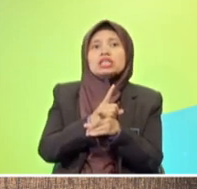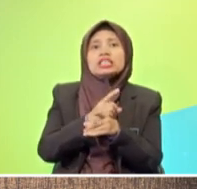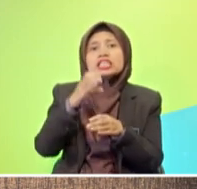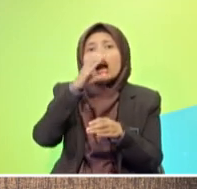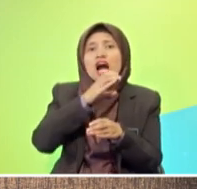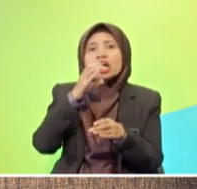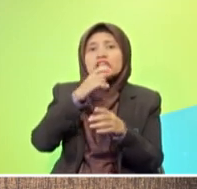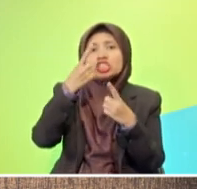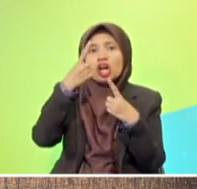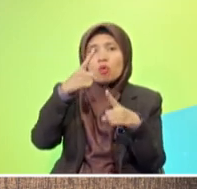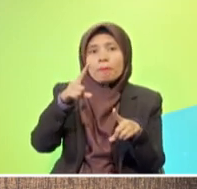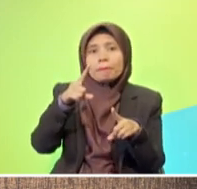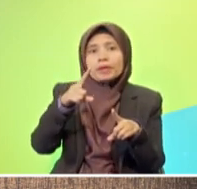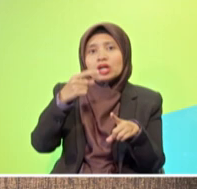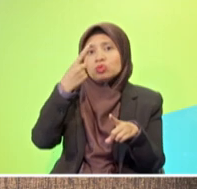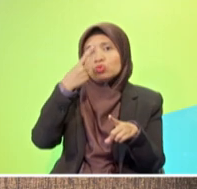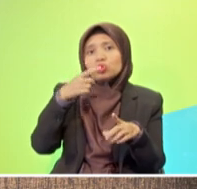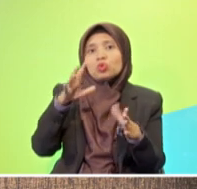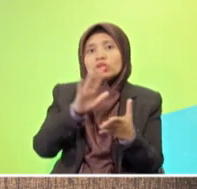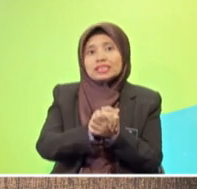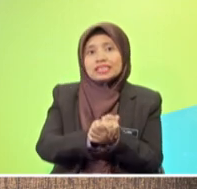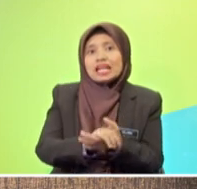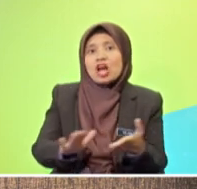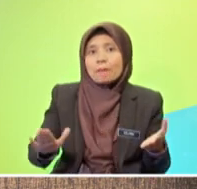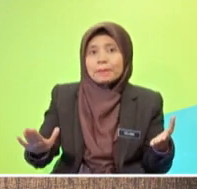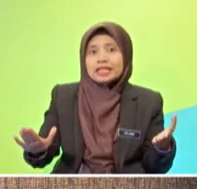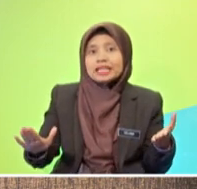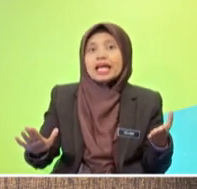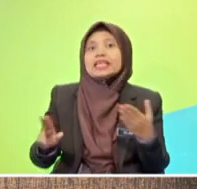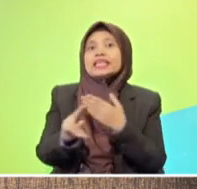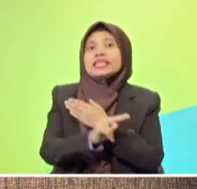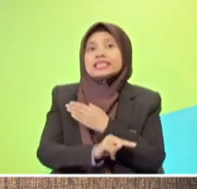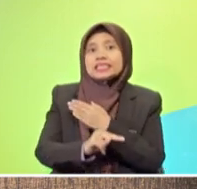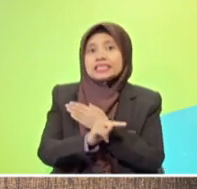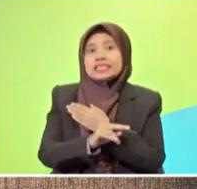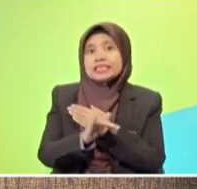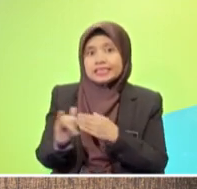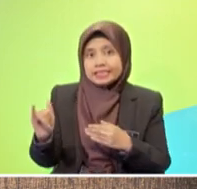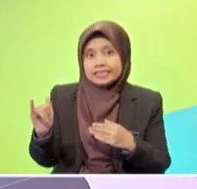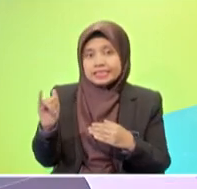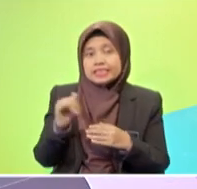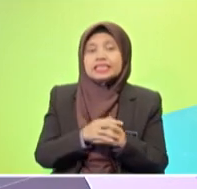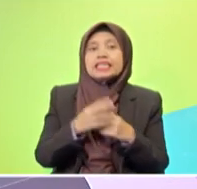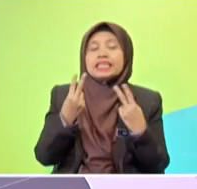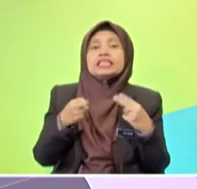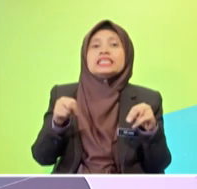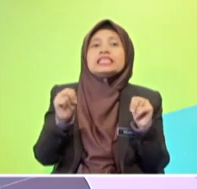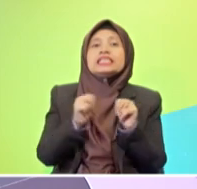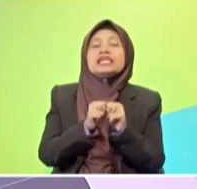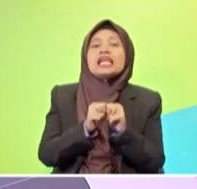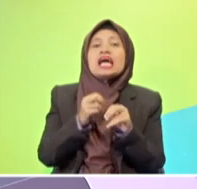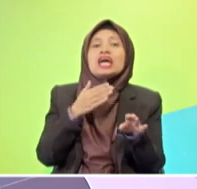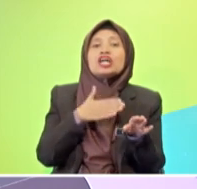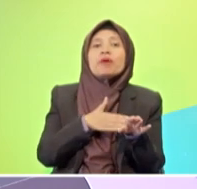untuk menyelamatkan negerinya ya nilai pada crane seekor